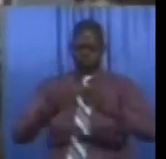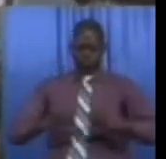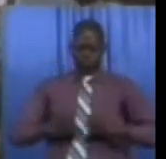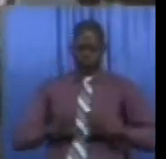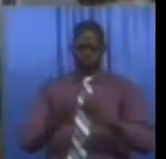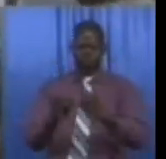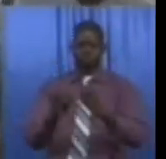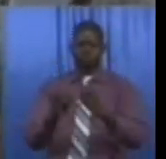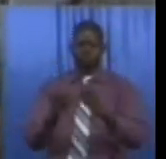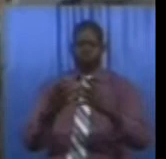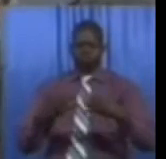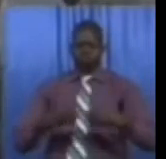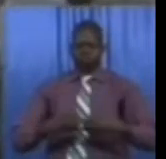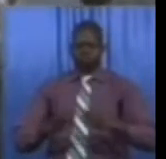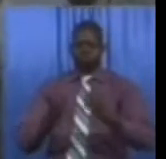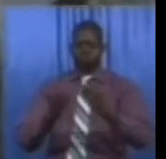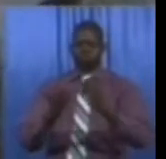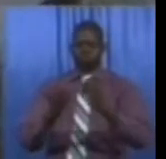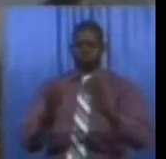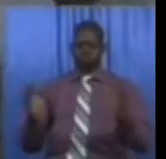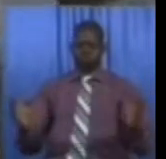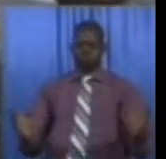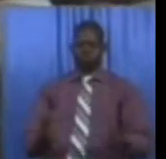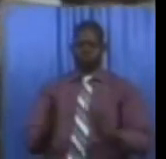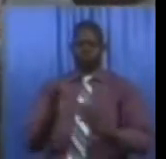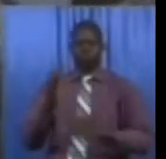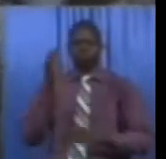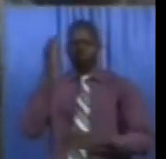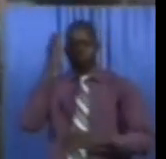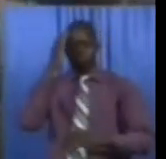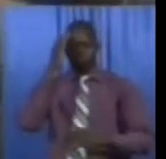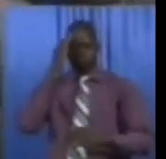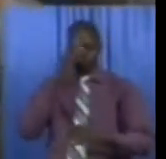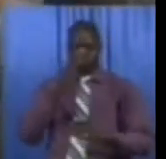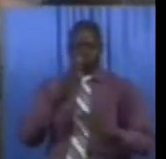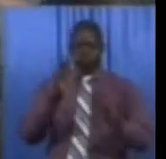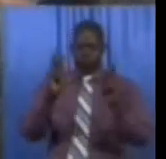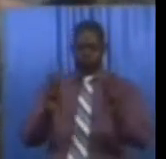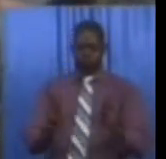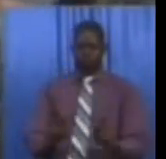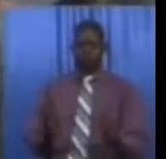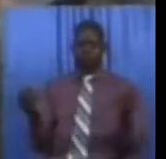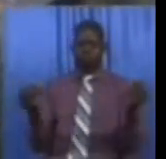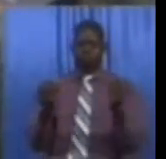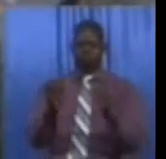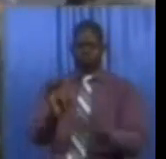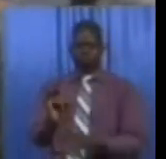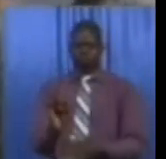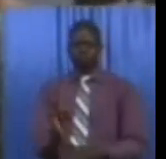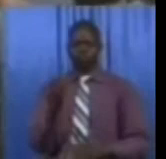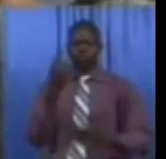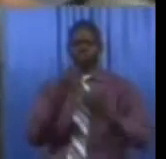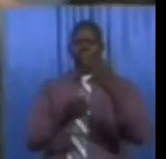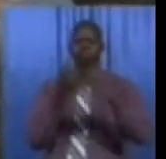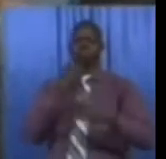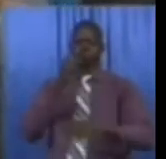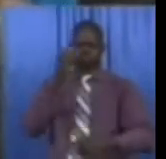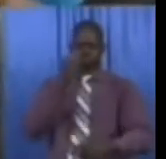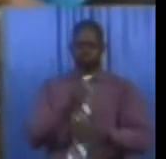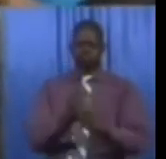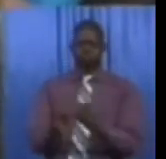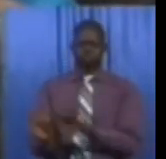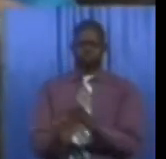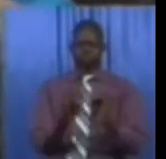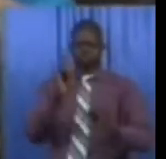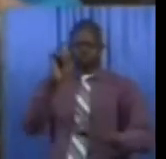L'effort, la probité et puis la conscience professionnelle, là où vous vous trouvez, quel que soit le métier que vous avez, il faut